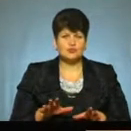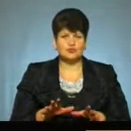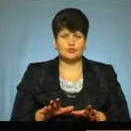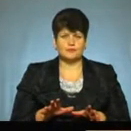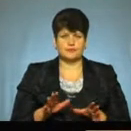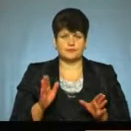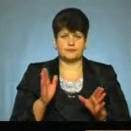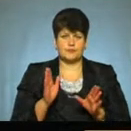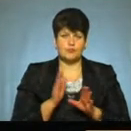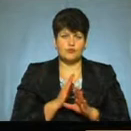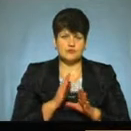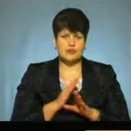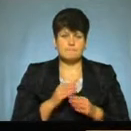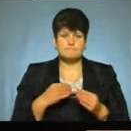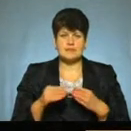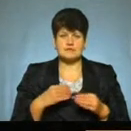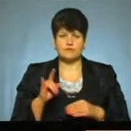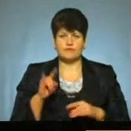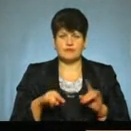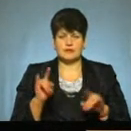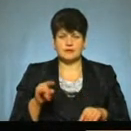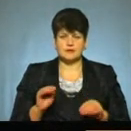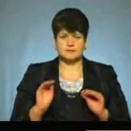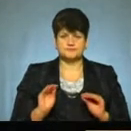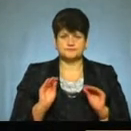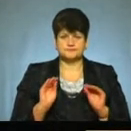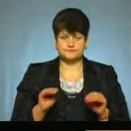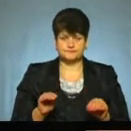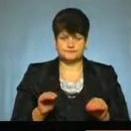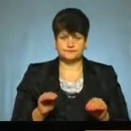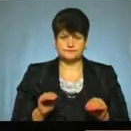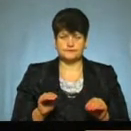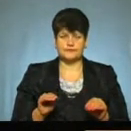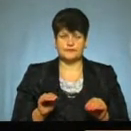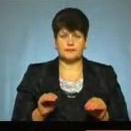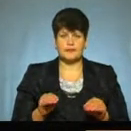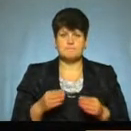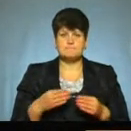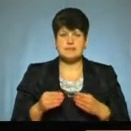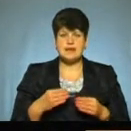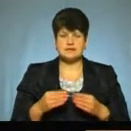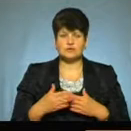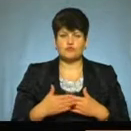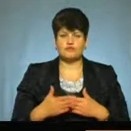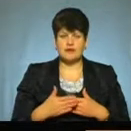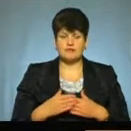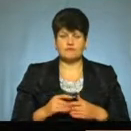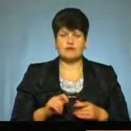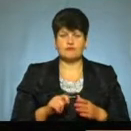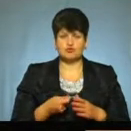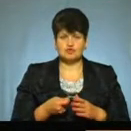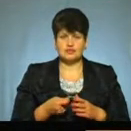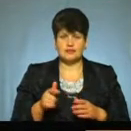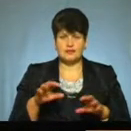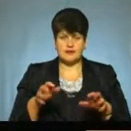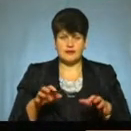повітря, стояли пластикові вікна, встановлені були, що, знову про що я казав, ті ж самі пластикові двері, вони включили газову плиту